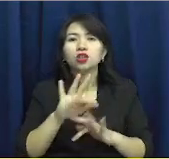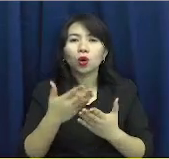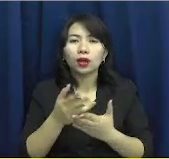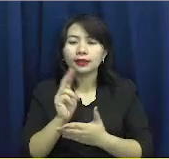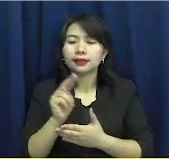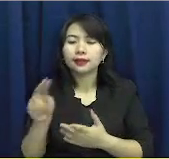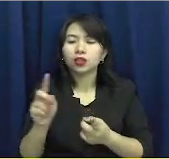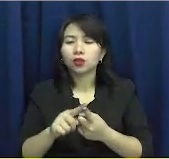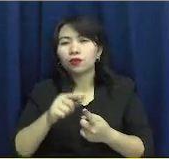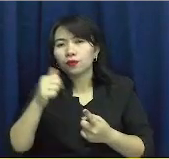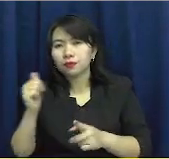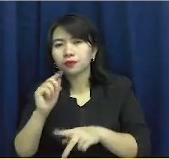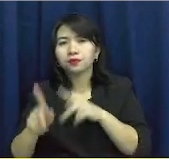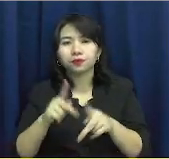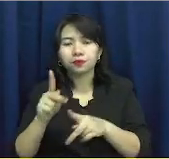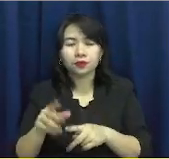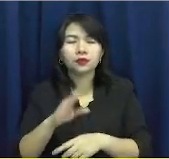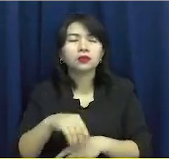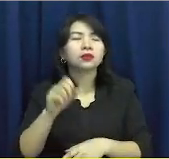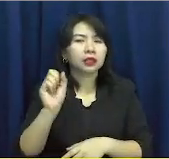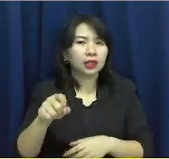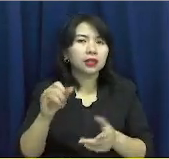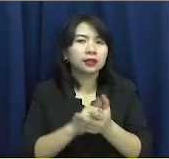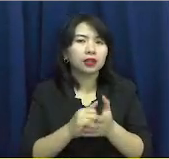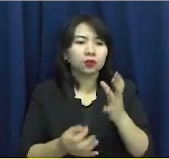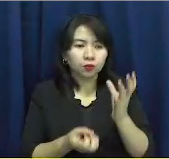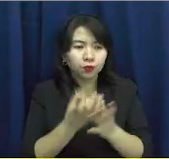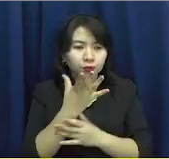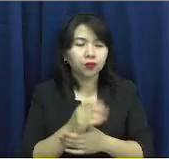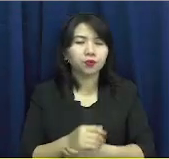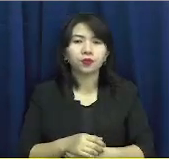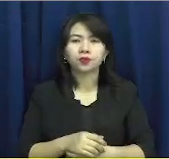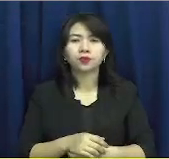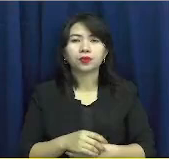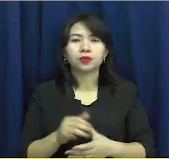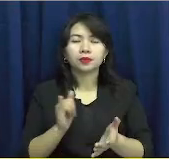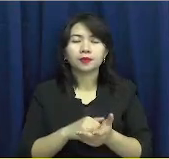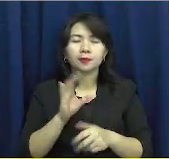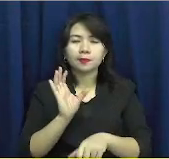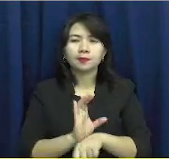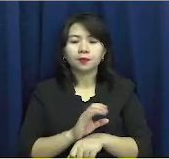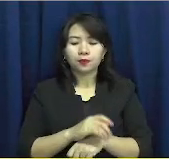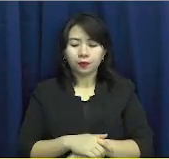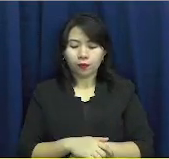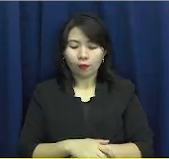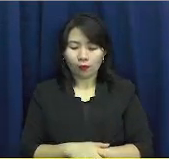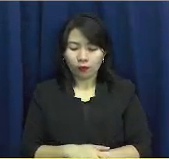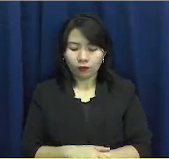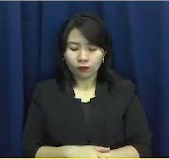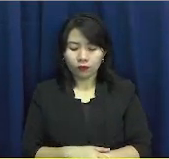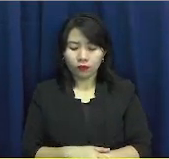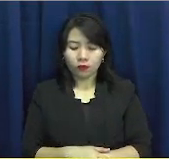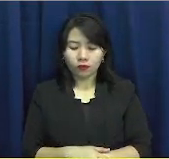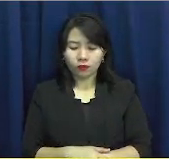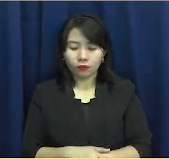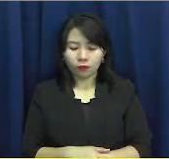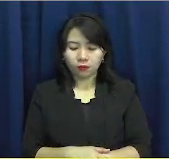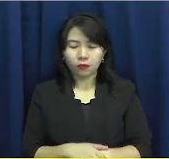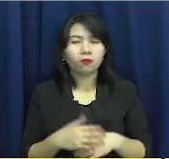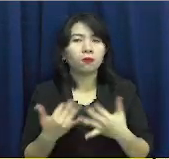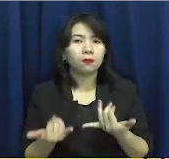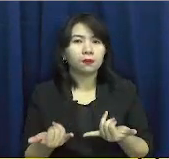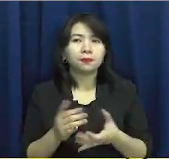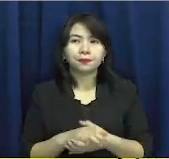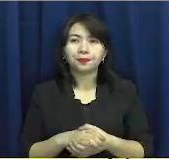spirit, that's the growth, that's the picture of the spiritual growth ng simbahan. You see? Now,